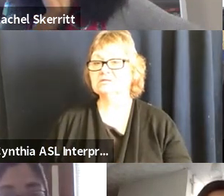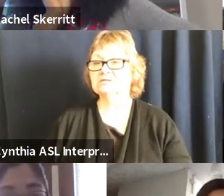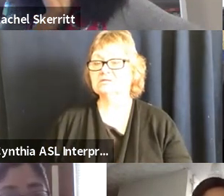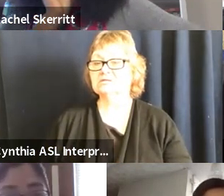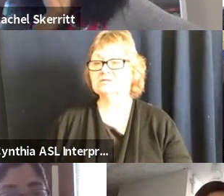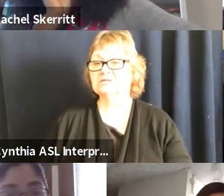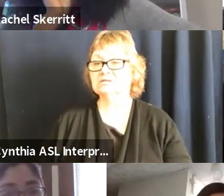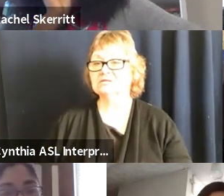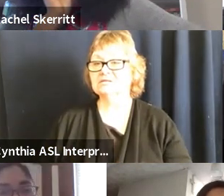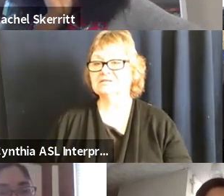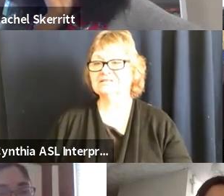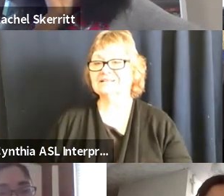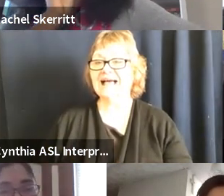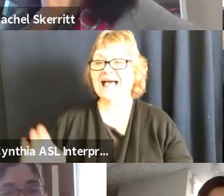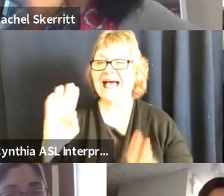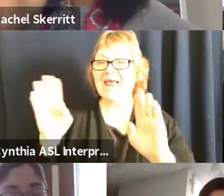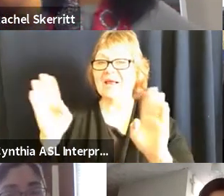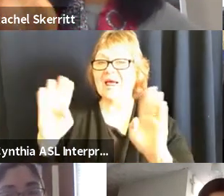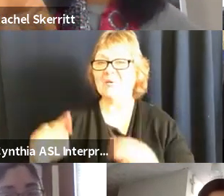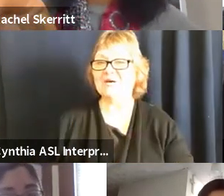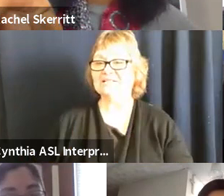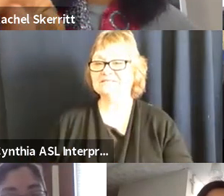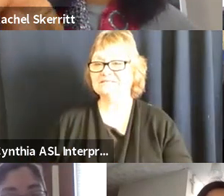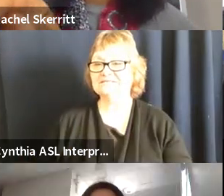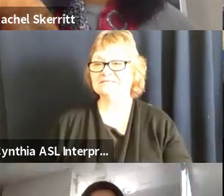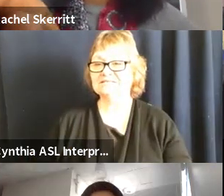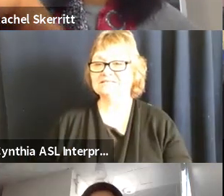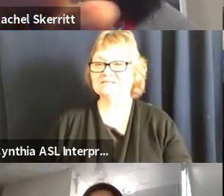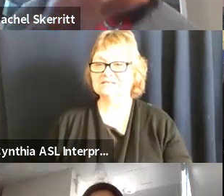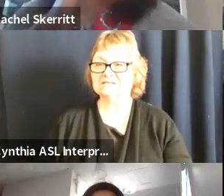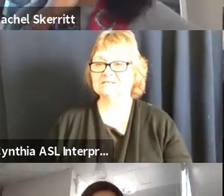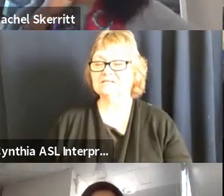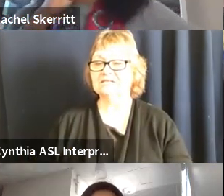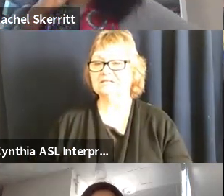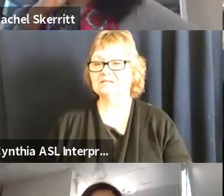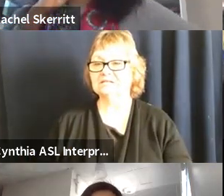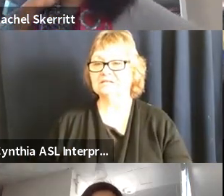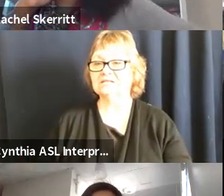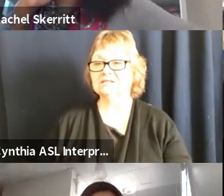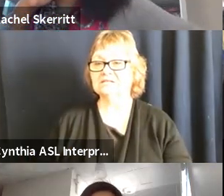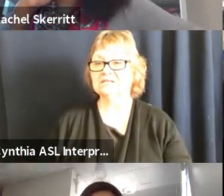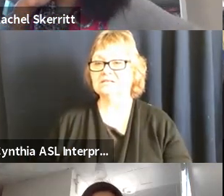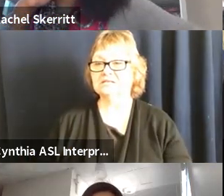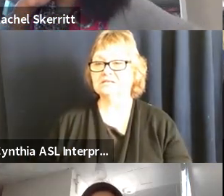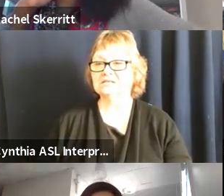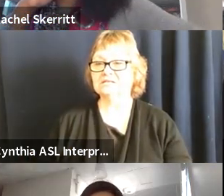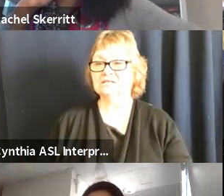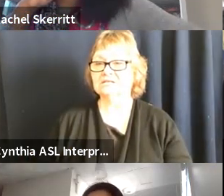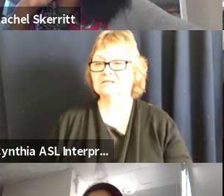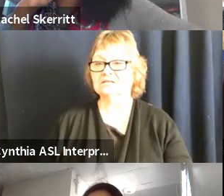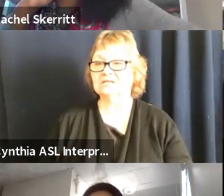在这里啊。 你好,hello,hello,hello. 你说话的时候,你说几句。 So we speak a few sentences so I can interpret for